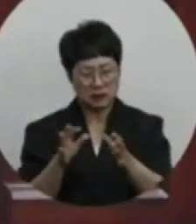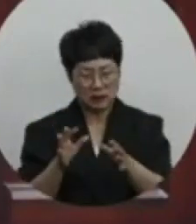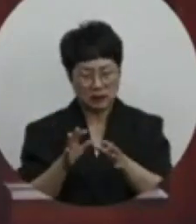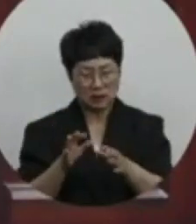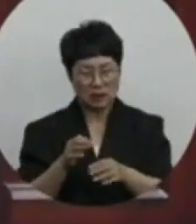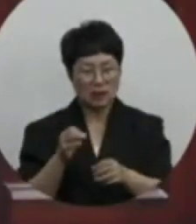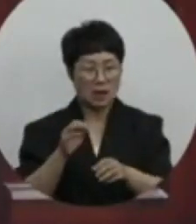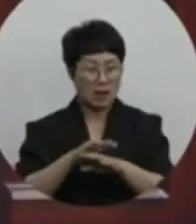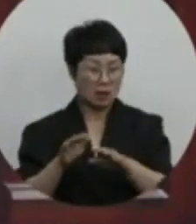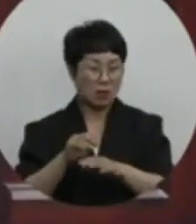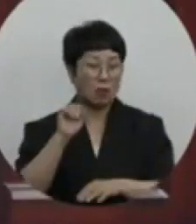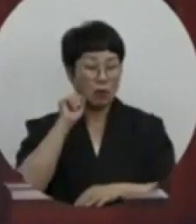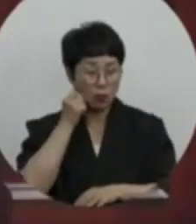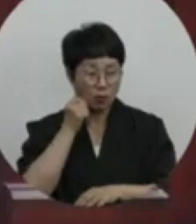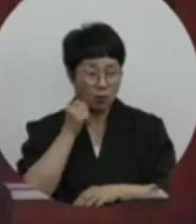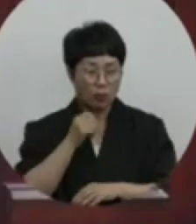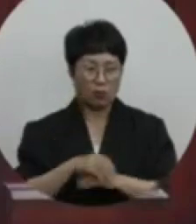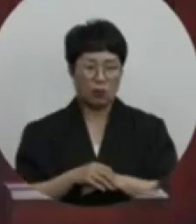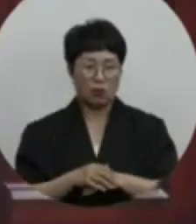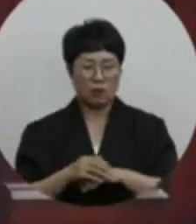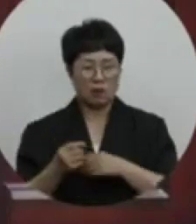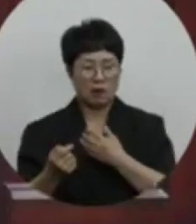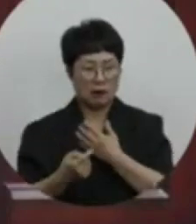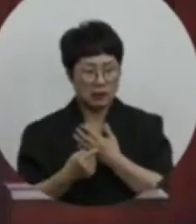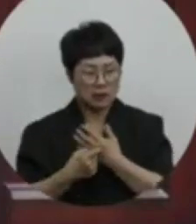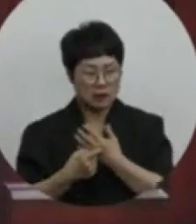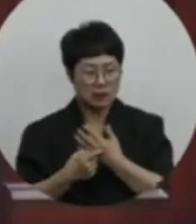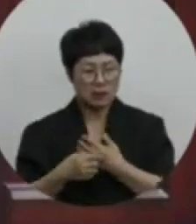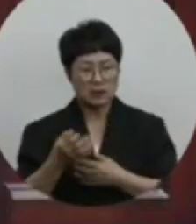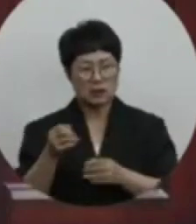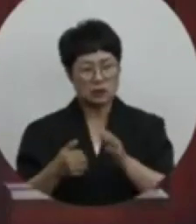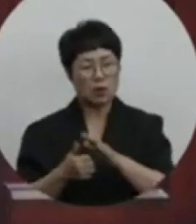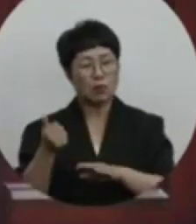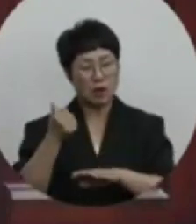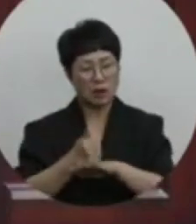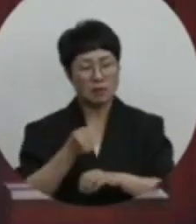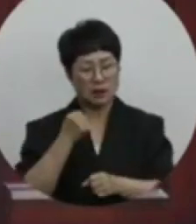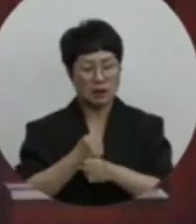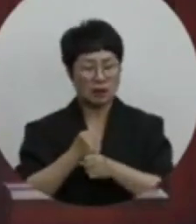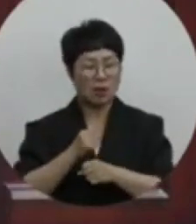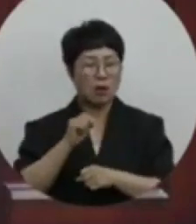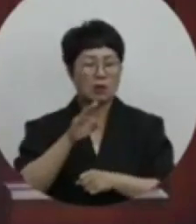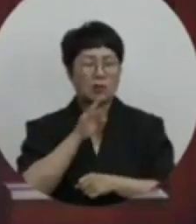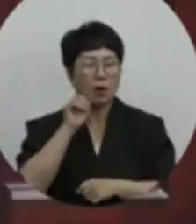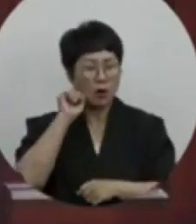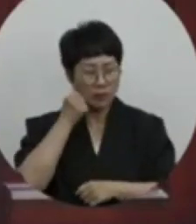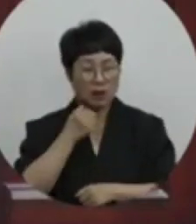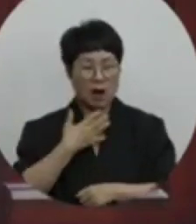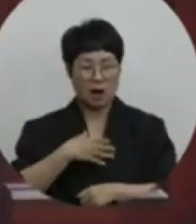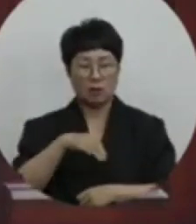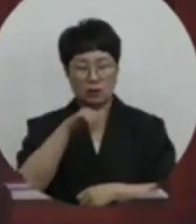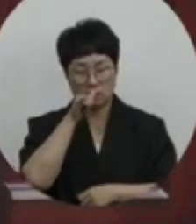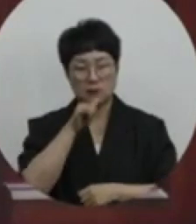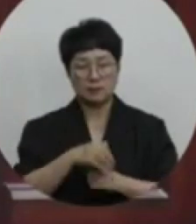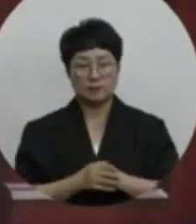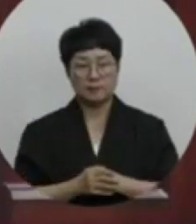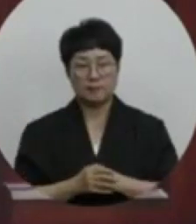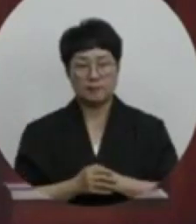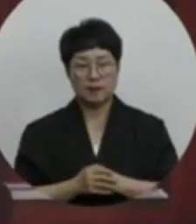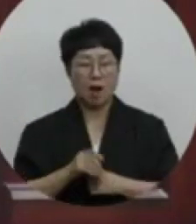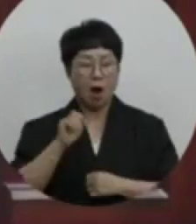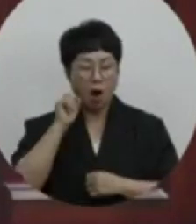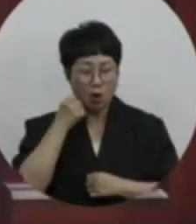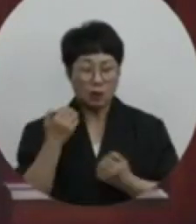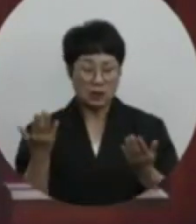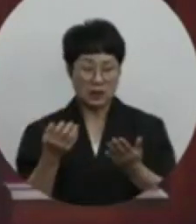없을 뿐만 아니라 가시적인 성과를 도출해낸다는 것이 얼마나 어려운 일인 줄 잘 알고 있습니다.